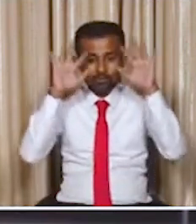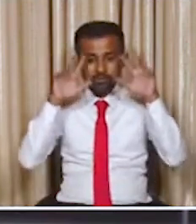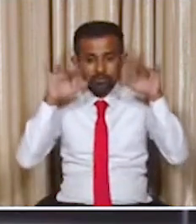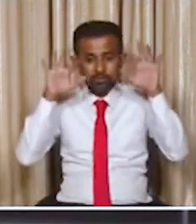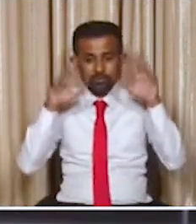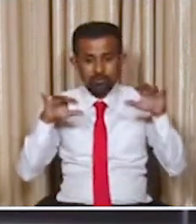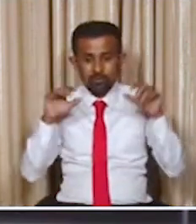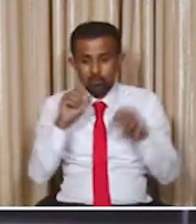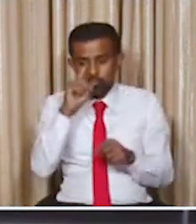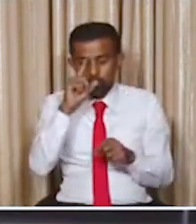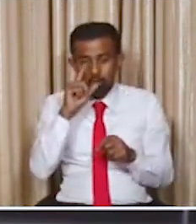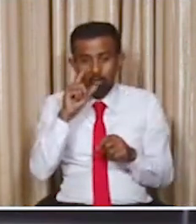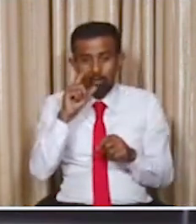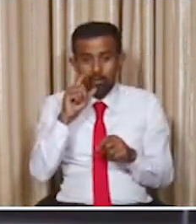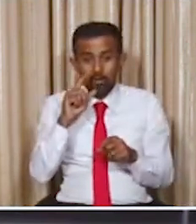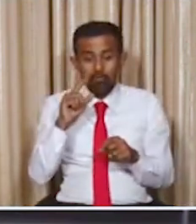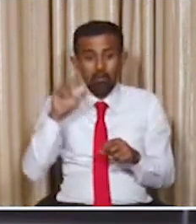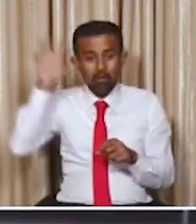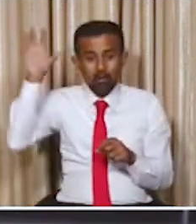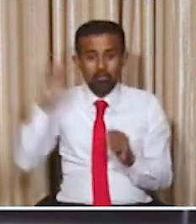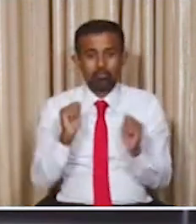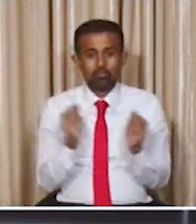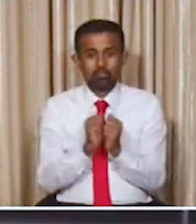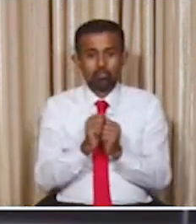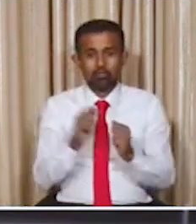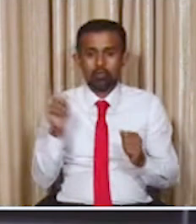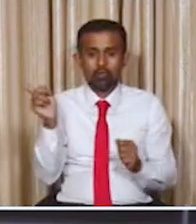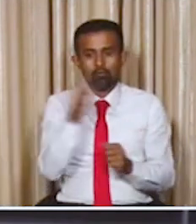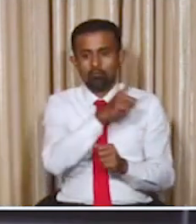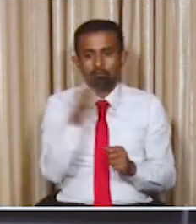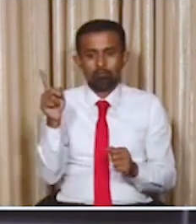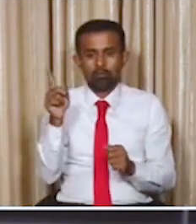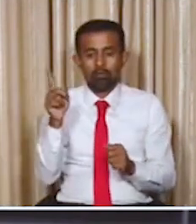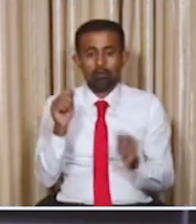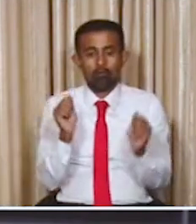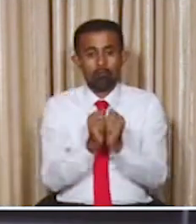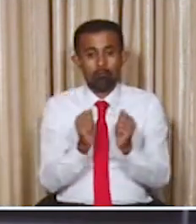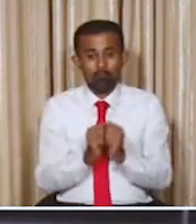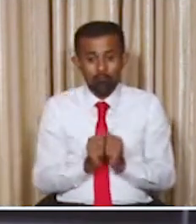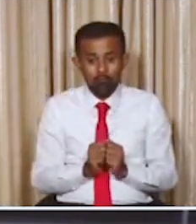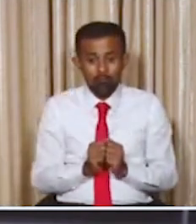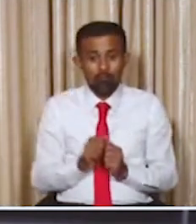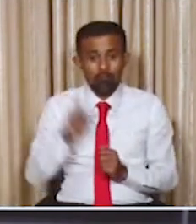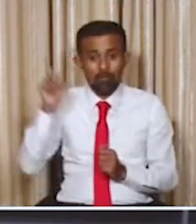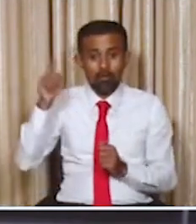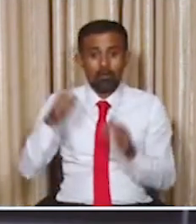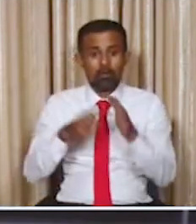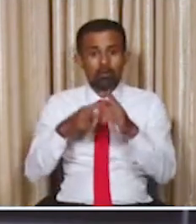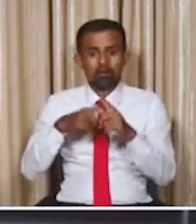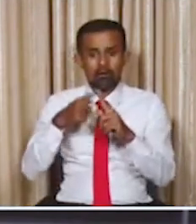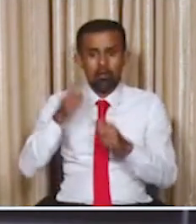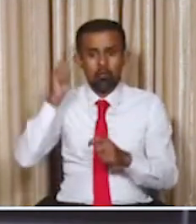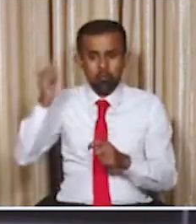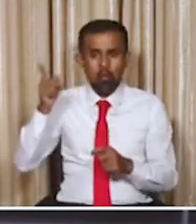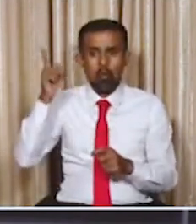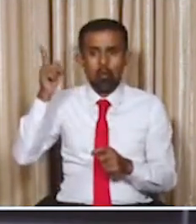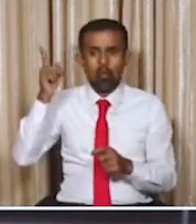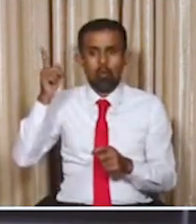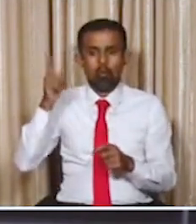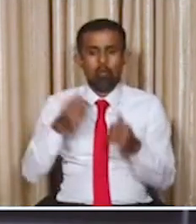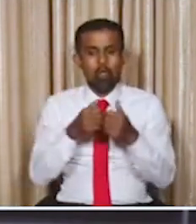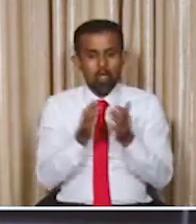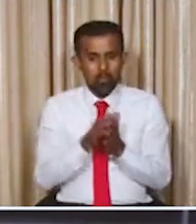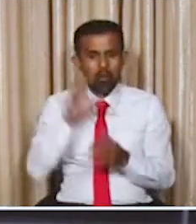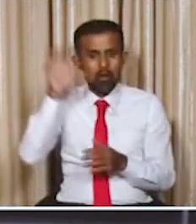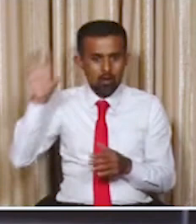පාන්දර නැකිටගෙන මේ රටවල් වල රැකියාවට යනවා. වැඩ කරලා අන්තිමට ඒ රටේ ටැක්ස් ගෙවනවා. ඒ හැම